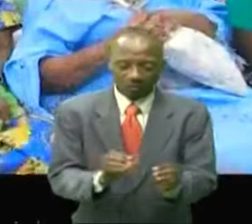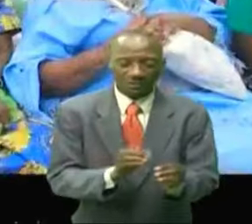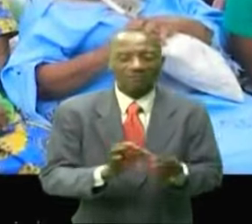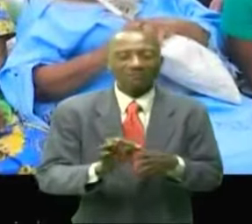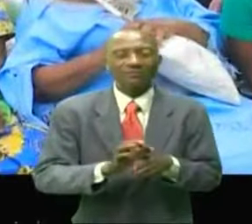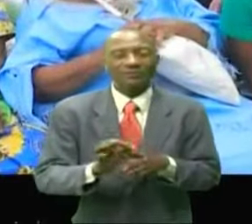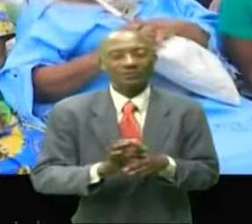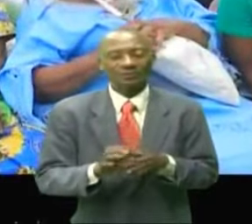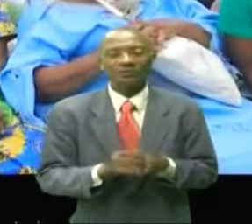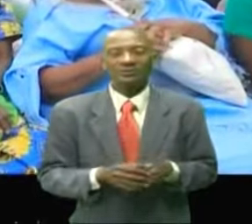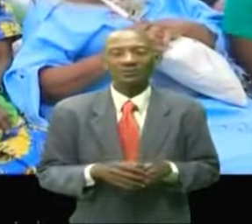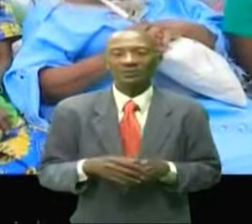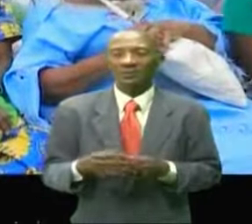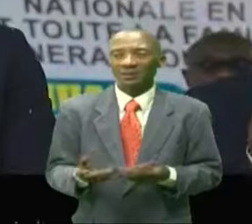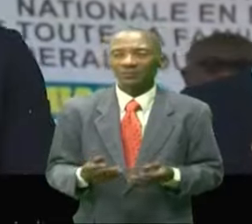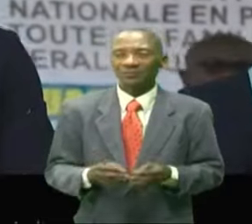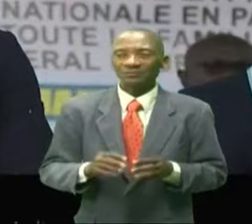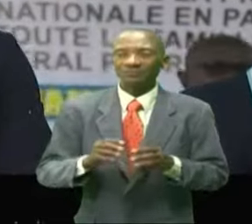apprendre.